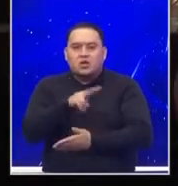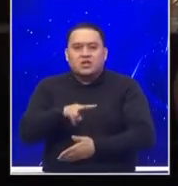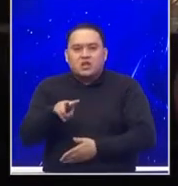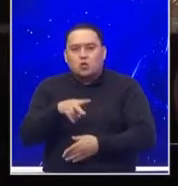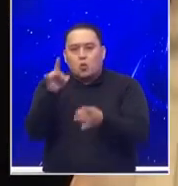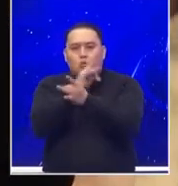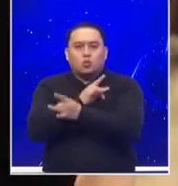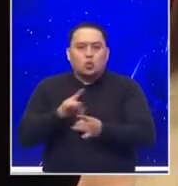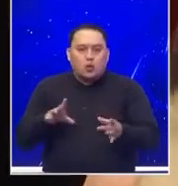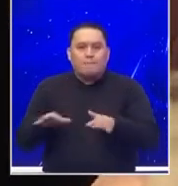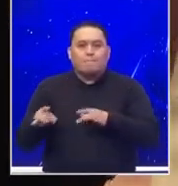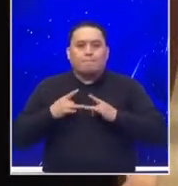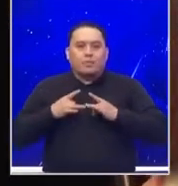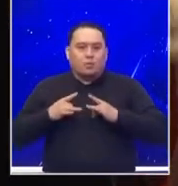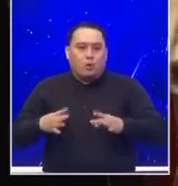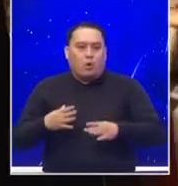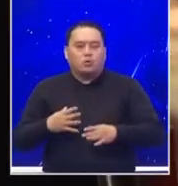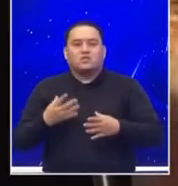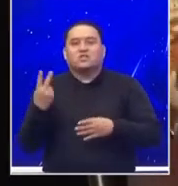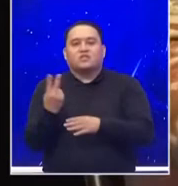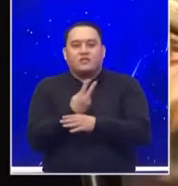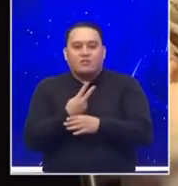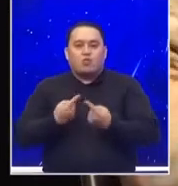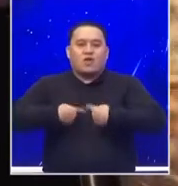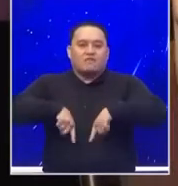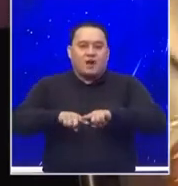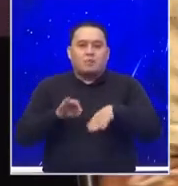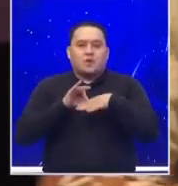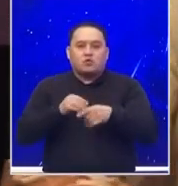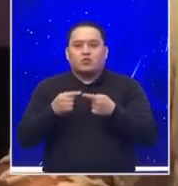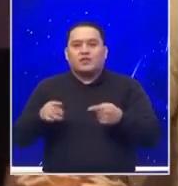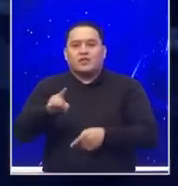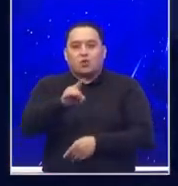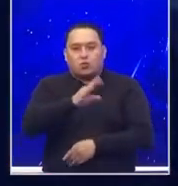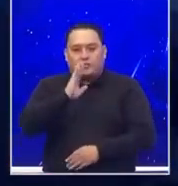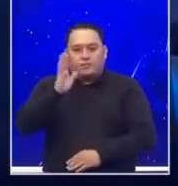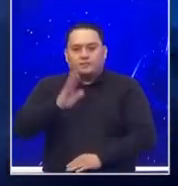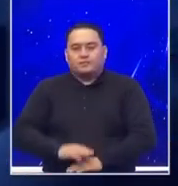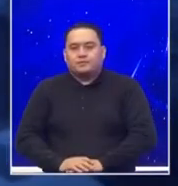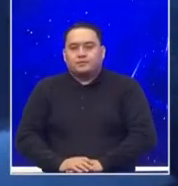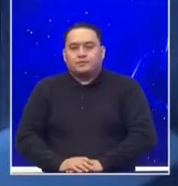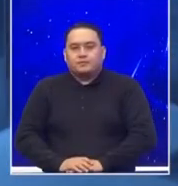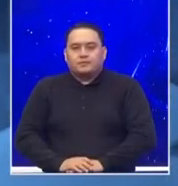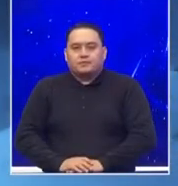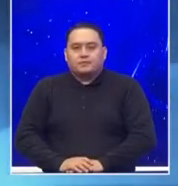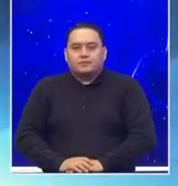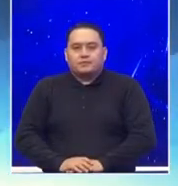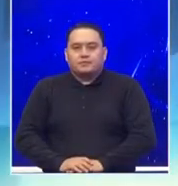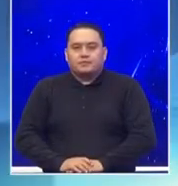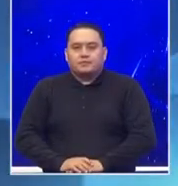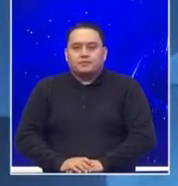юбилейные мероприятия 2 истерических средств массовой информации пройдут и в других регионах алексей тренажер муканов телеканал